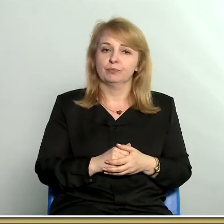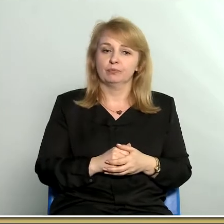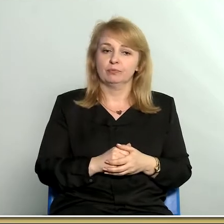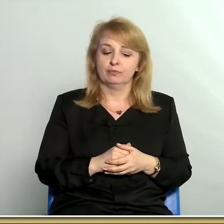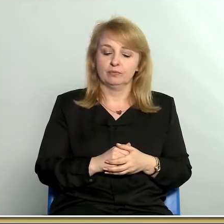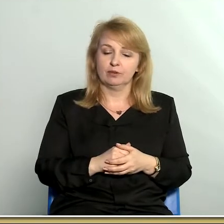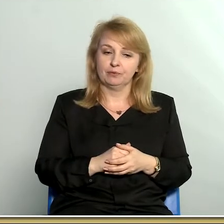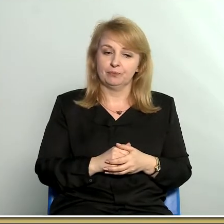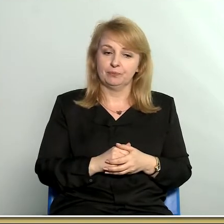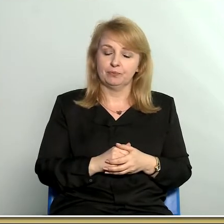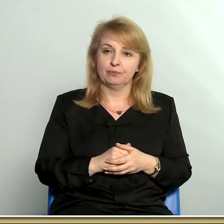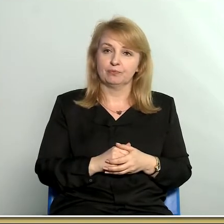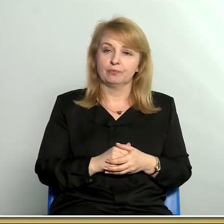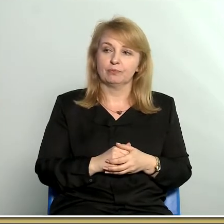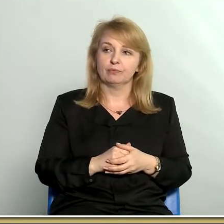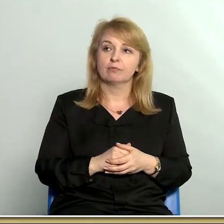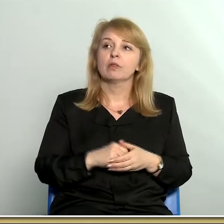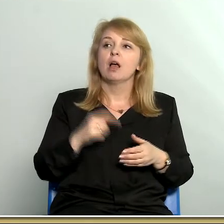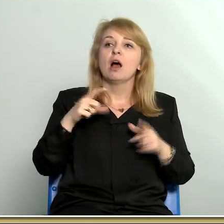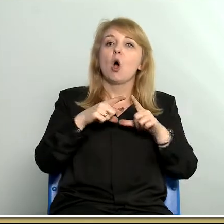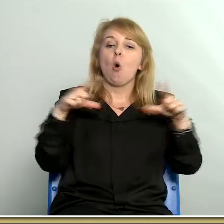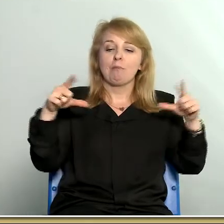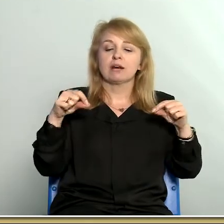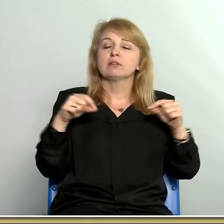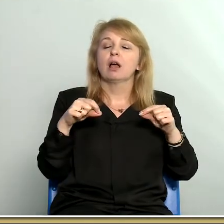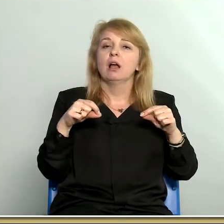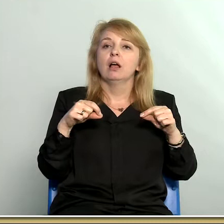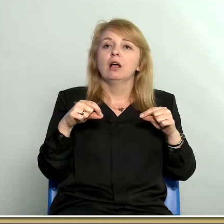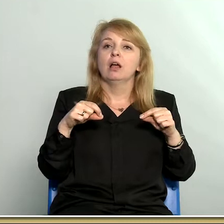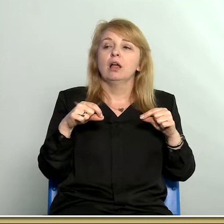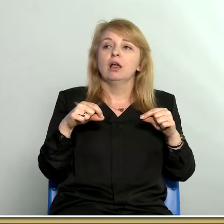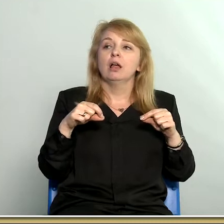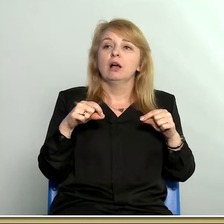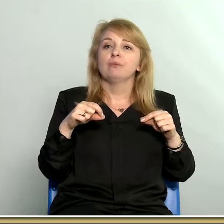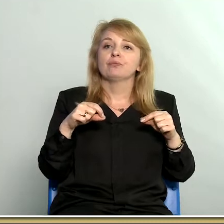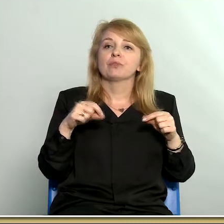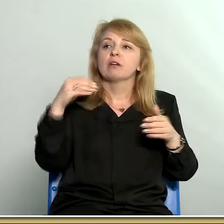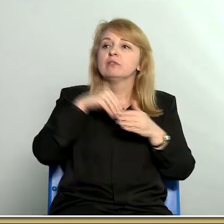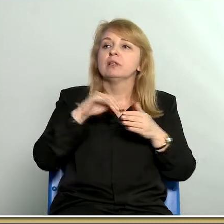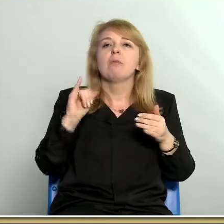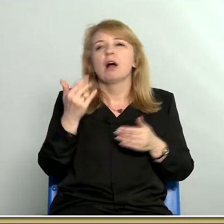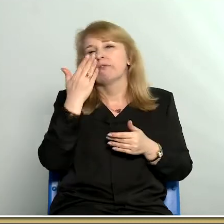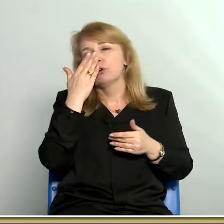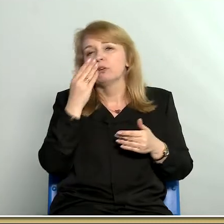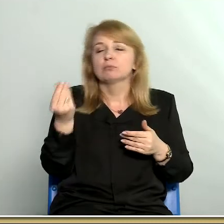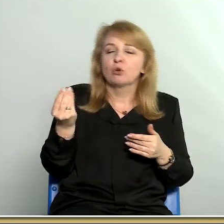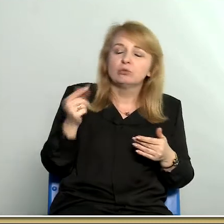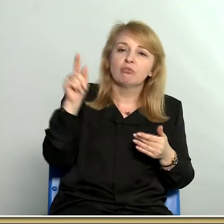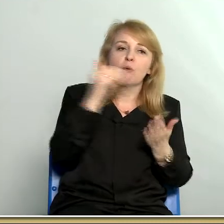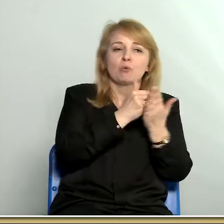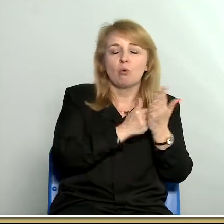Jeżeli chodzi o te koperty, żebyście Państwo mieli orientację, o jakiej skali środków mówimy w programach krajowych,